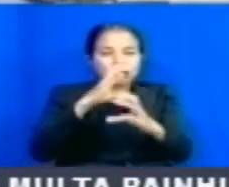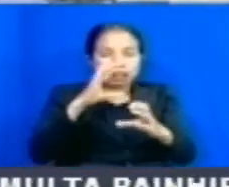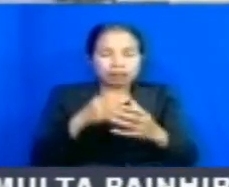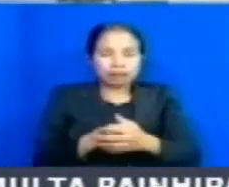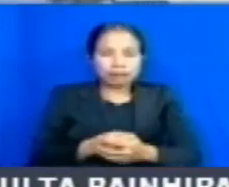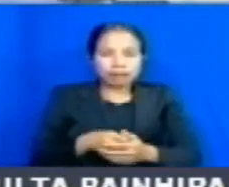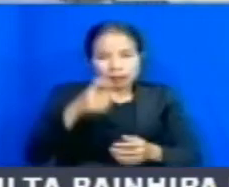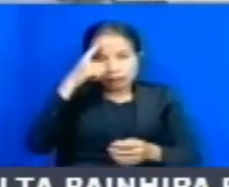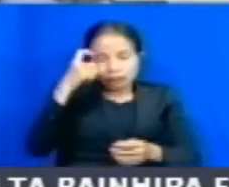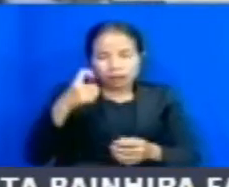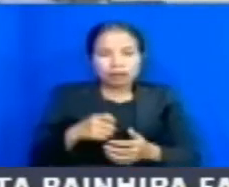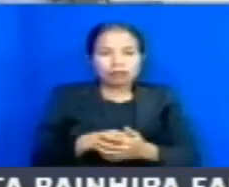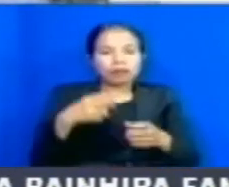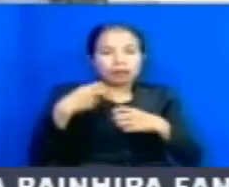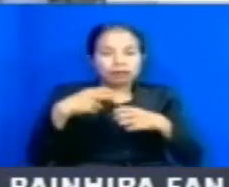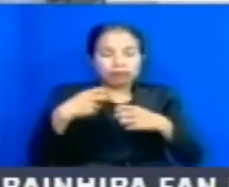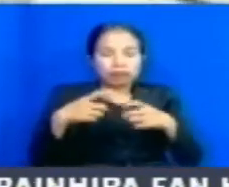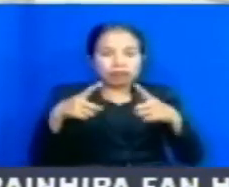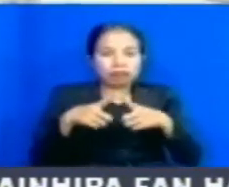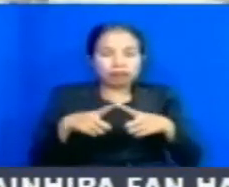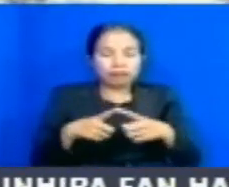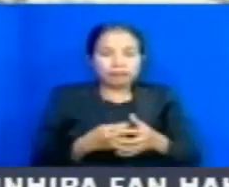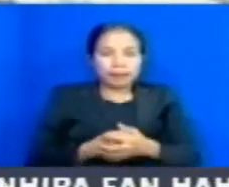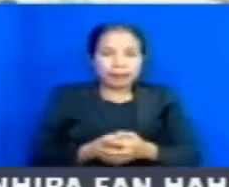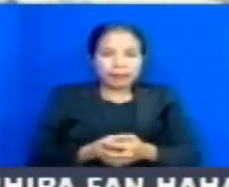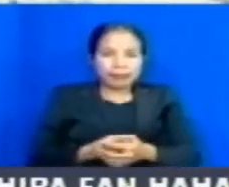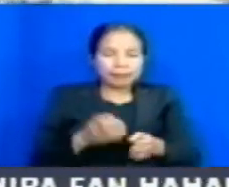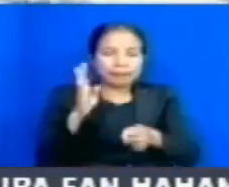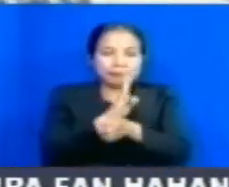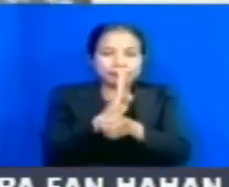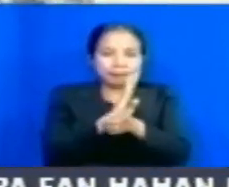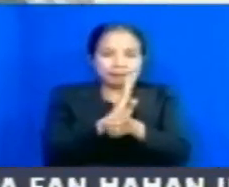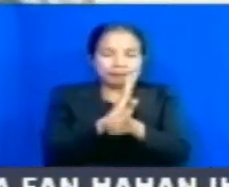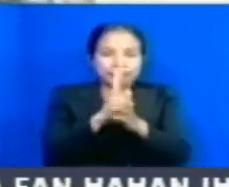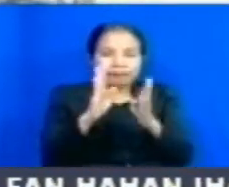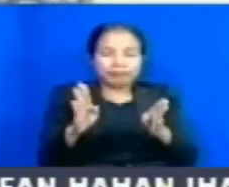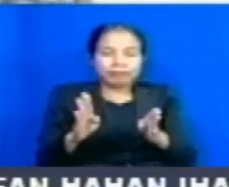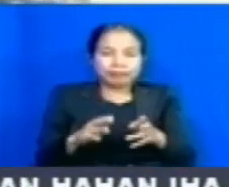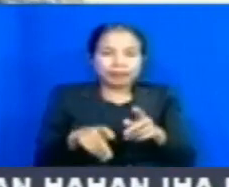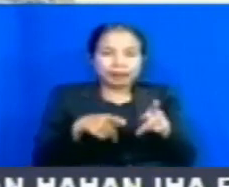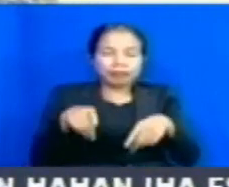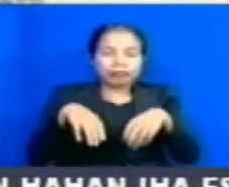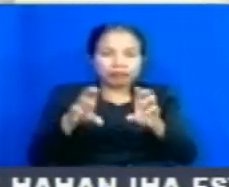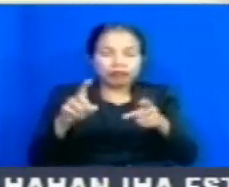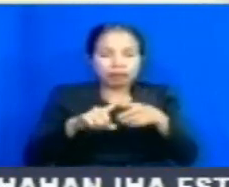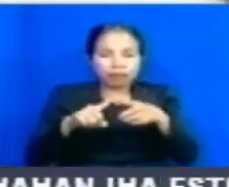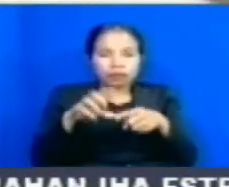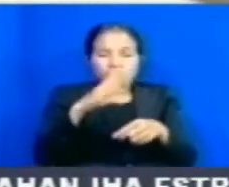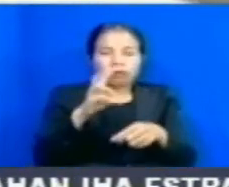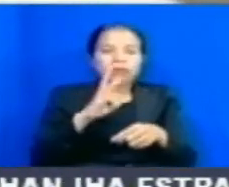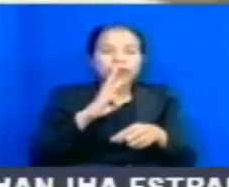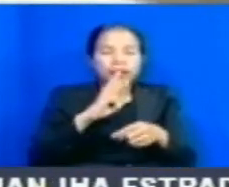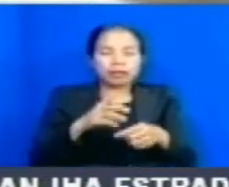ukar sira para pa tamba ne mak impacto ne ba iha engrafamento. Tuir negociantes ambulantes ne be fan pulsa no be iha